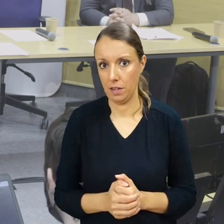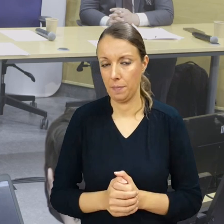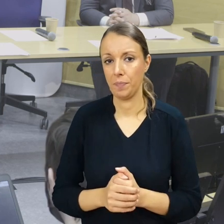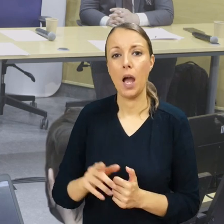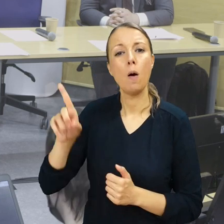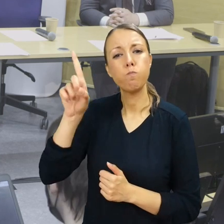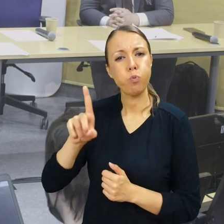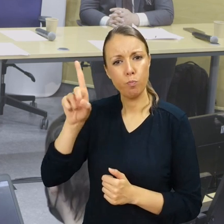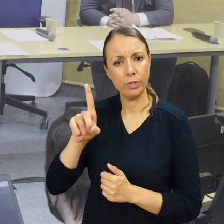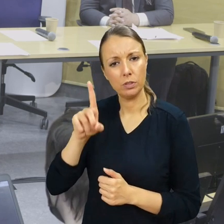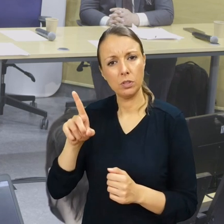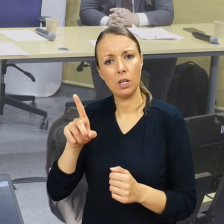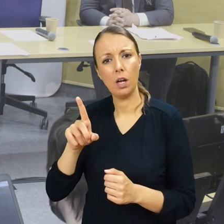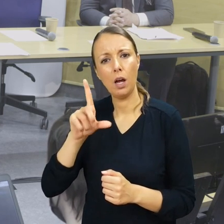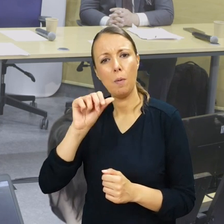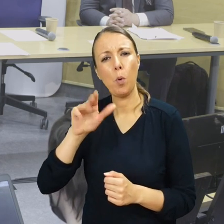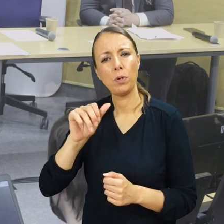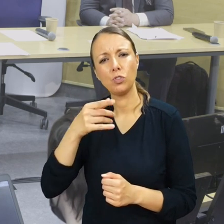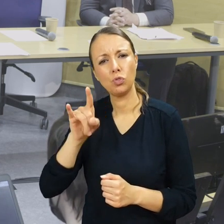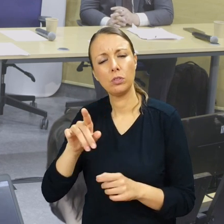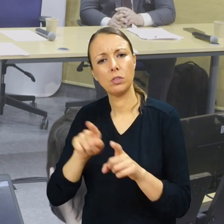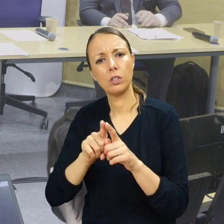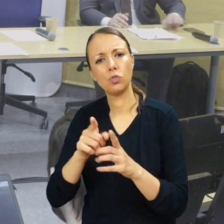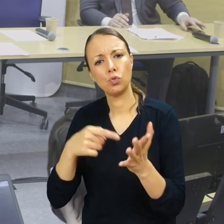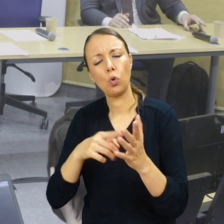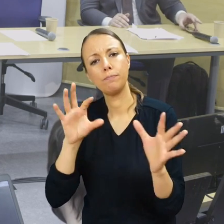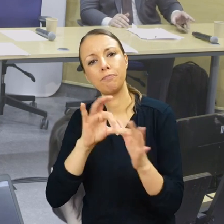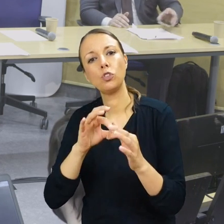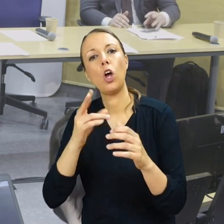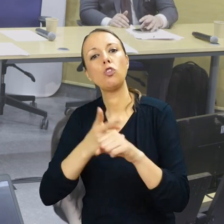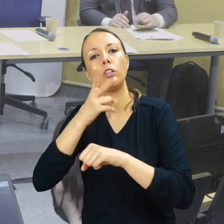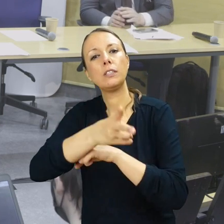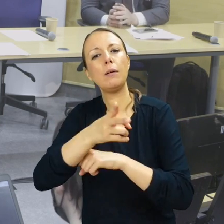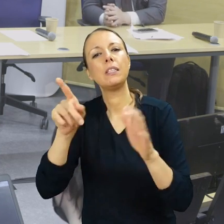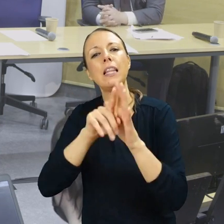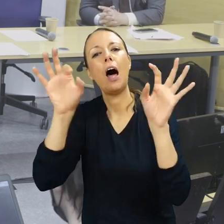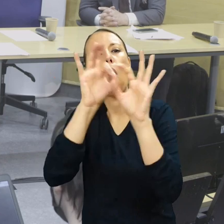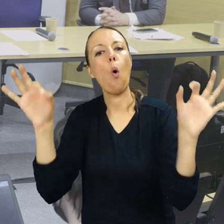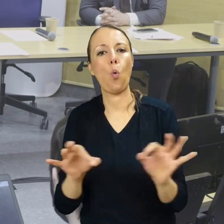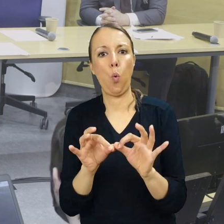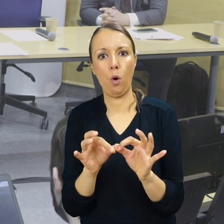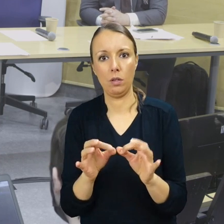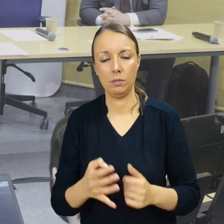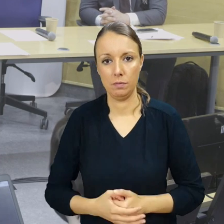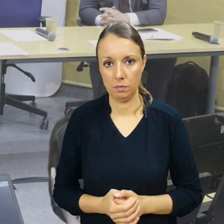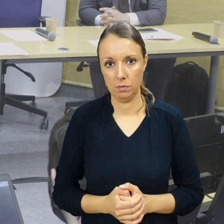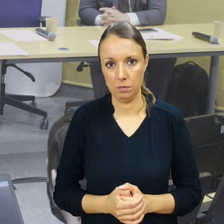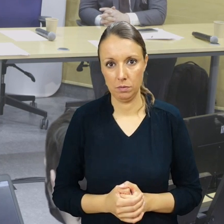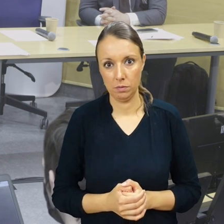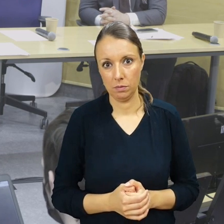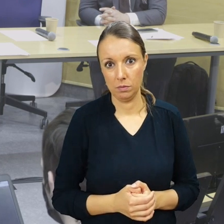konotację dostępny dla ogółu. ale to też